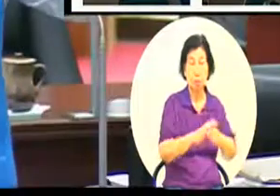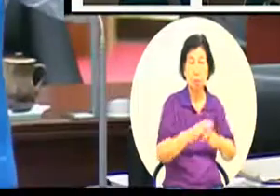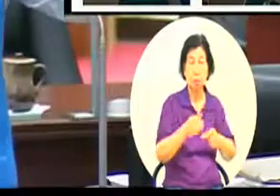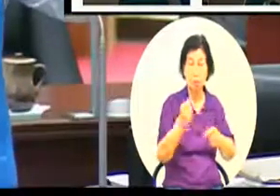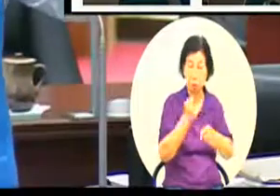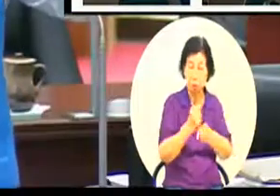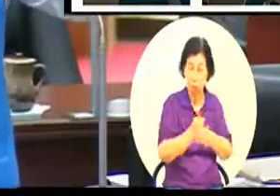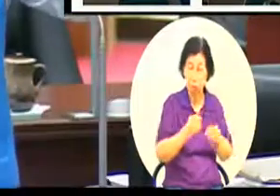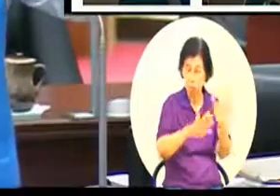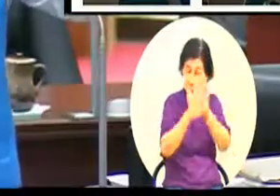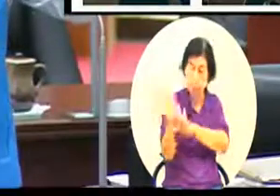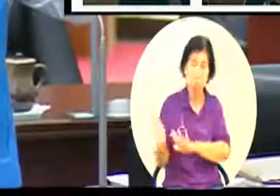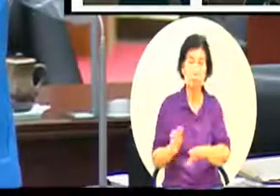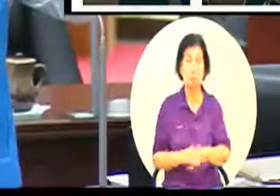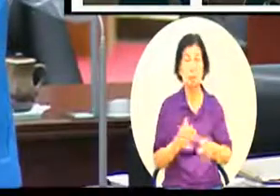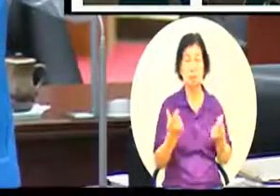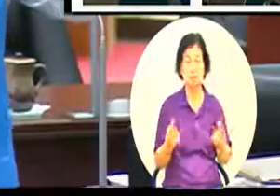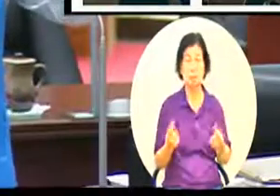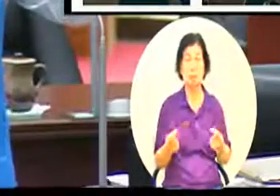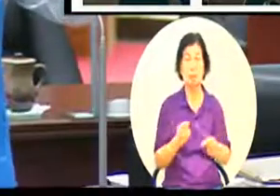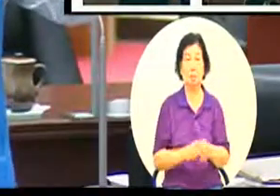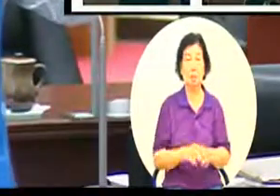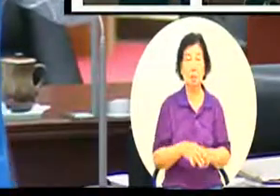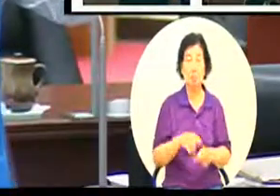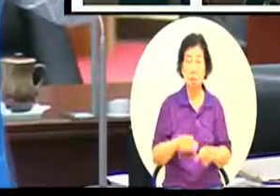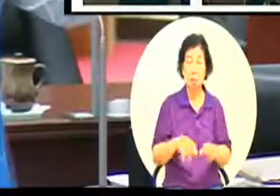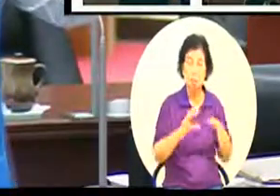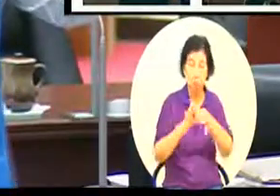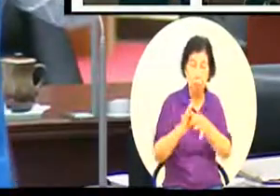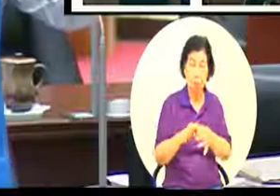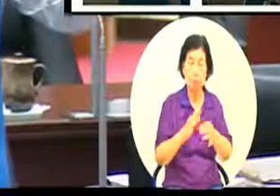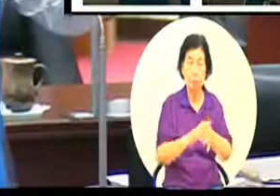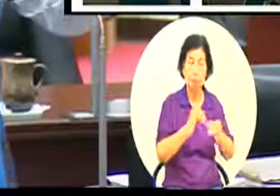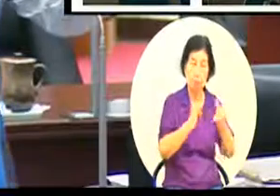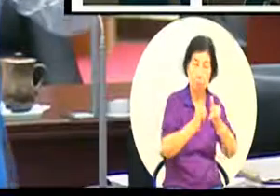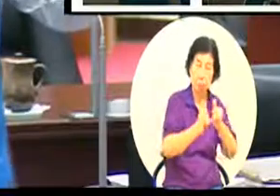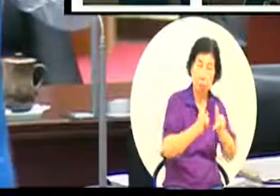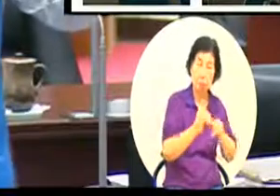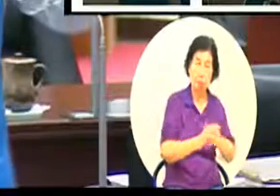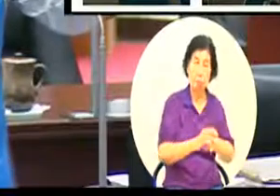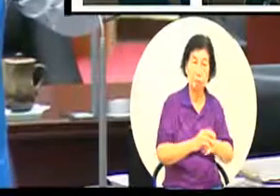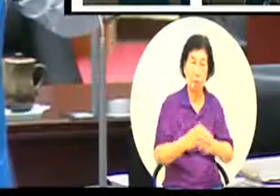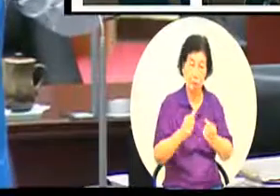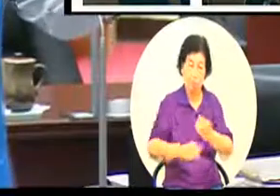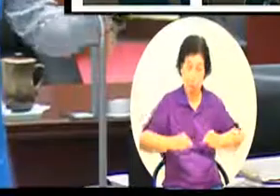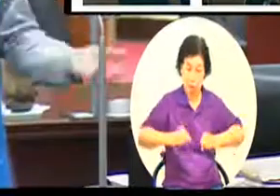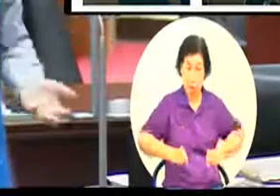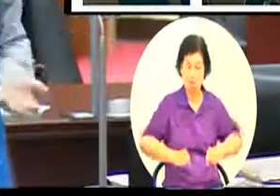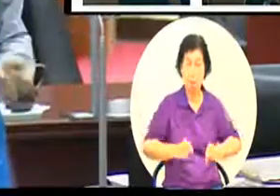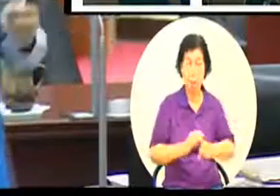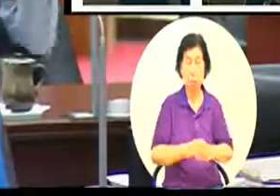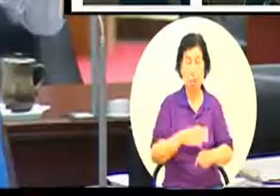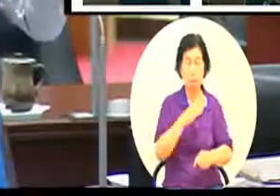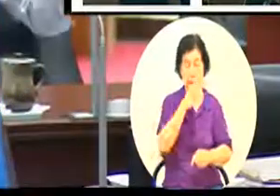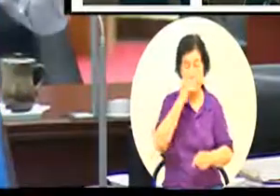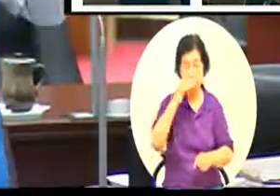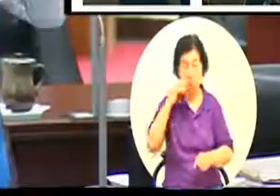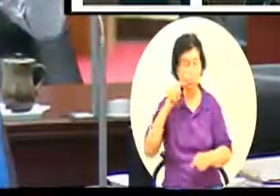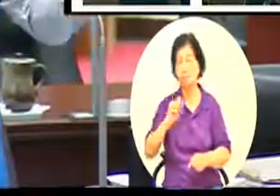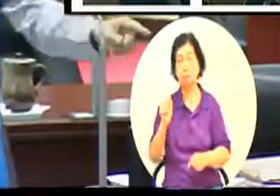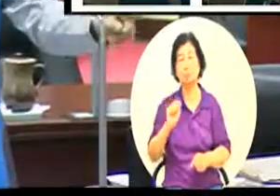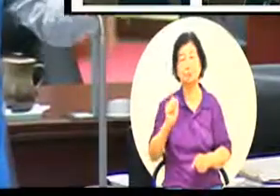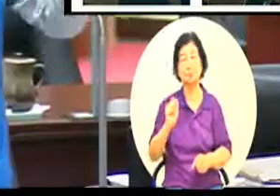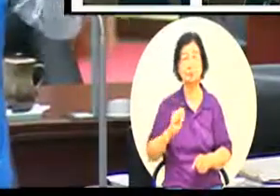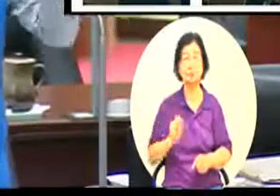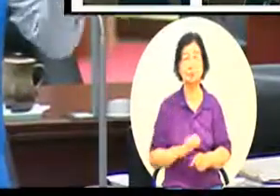西，市民朋友的一个生命的一个安全的问题，我想不能那么草率啊。而且我想一定在